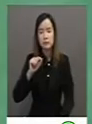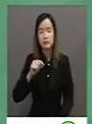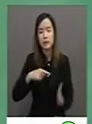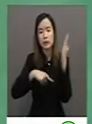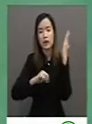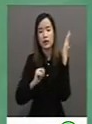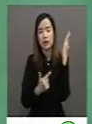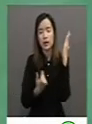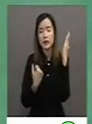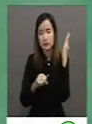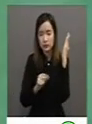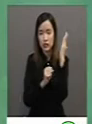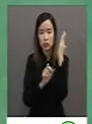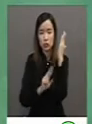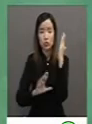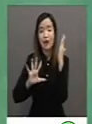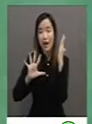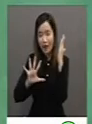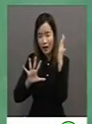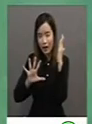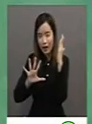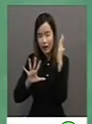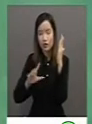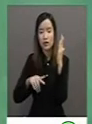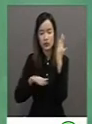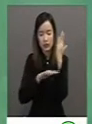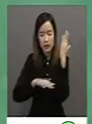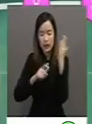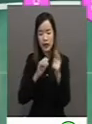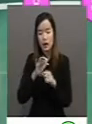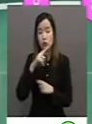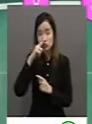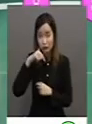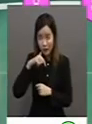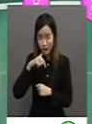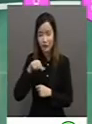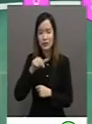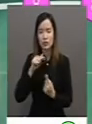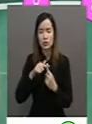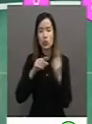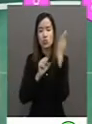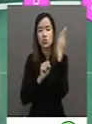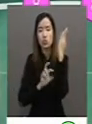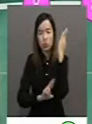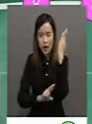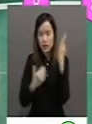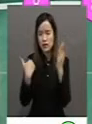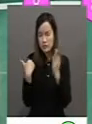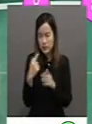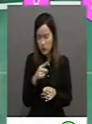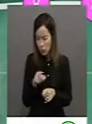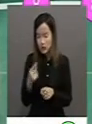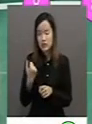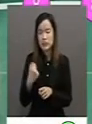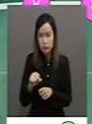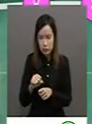งา10ตัวสตูล5ตัวส่วนทะเลฝั่งอ่าวไทยนะคะพบพยูนที่สุราษฎร์ธานีค่ะมีด้วยกัน10ตัวปั